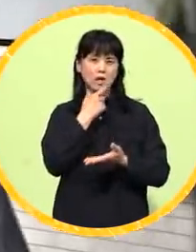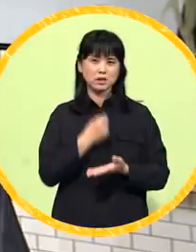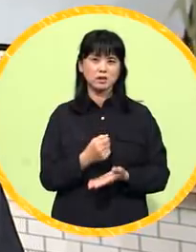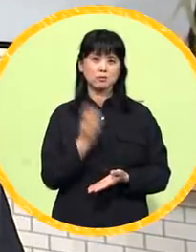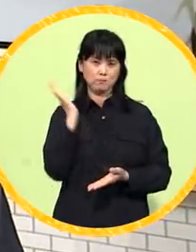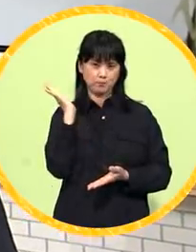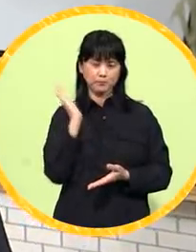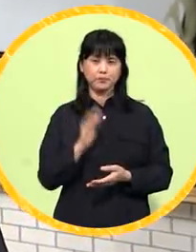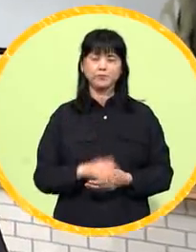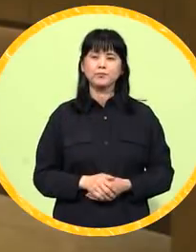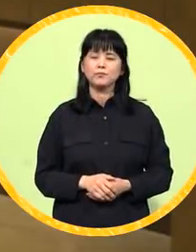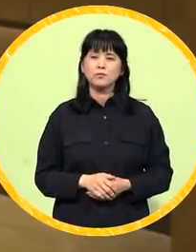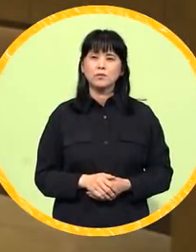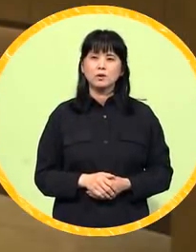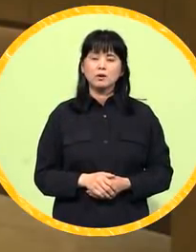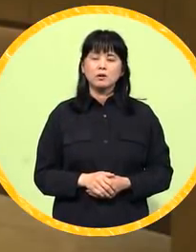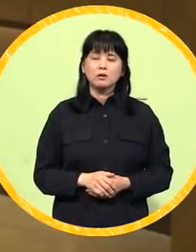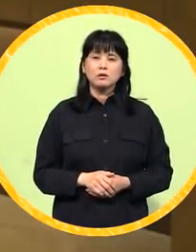こちら